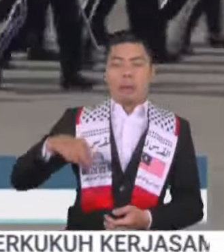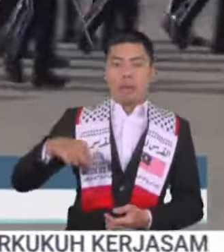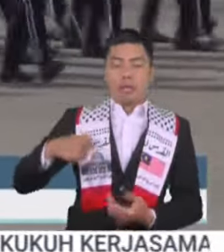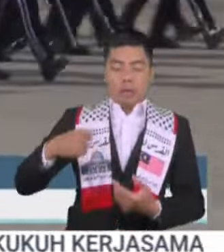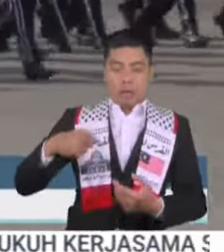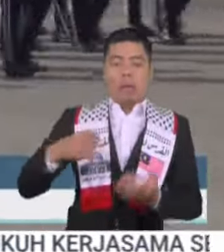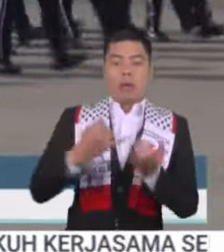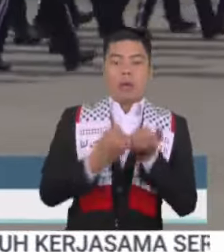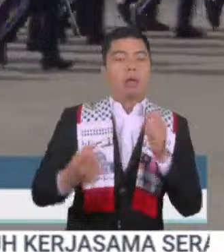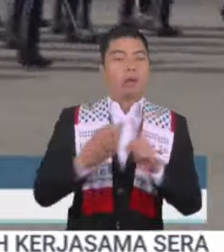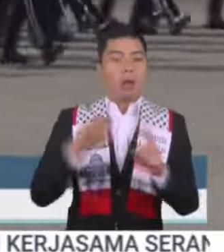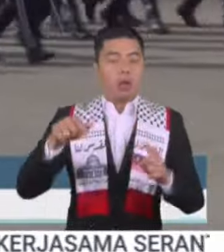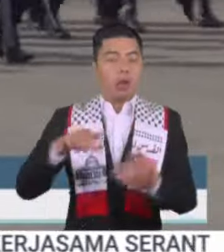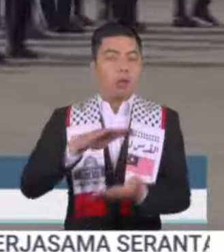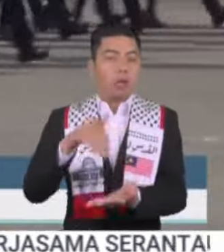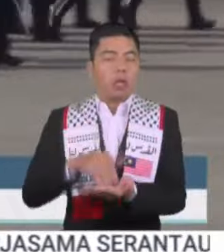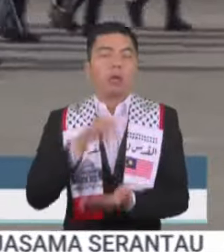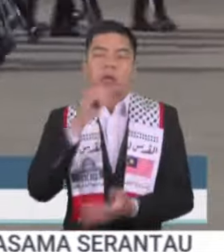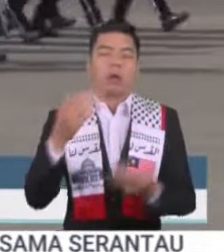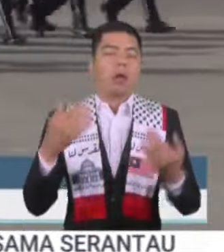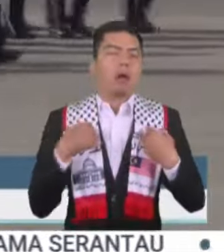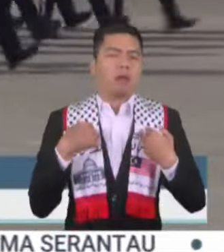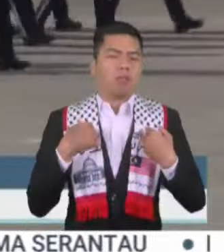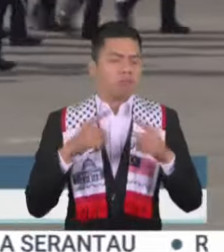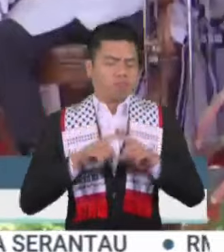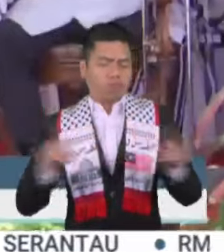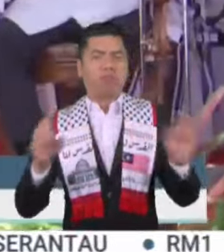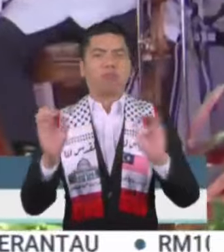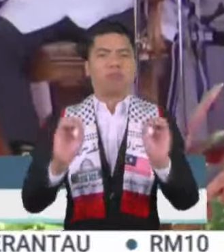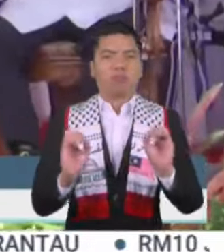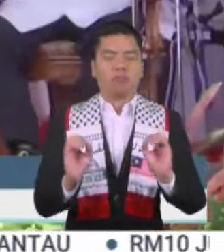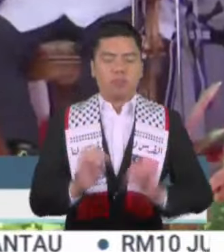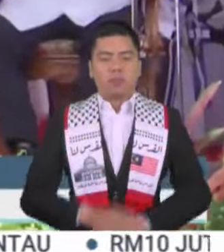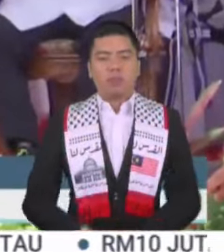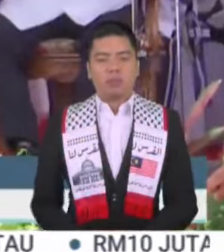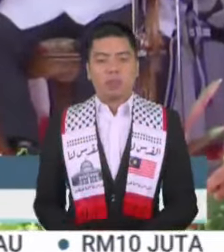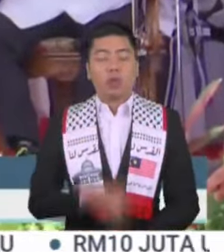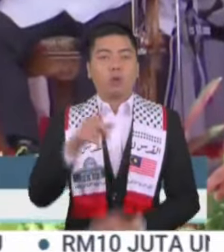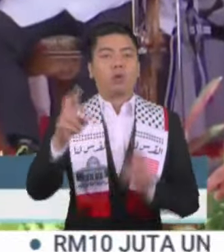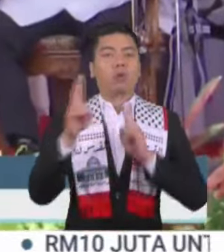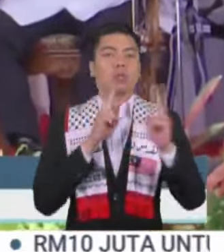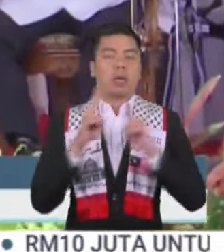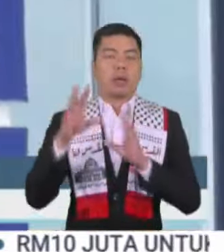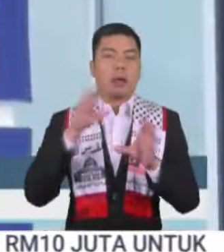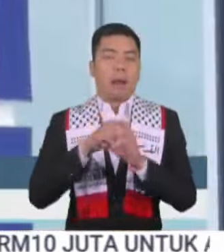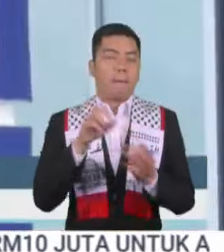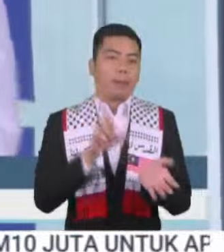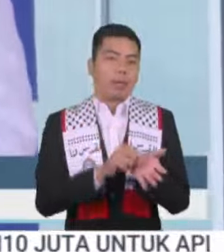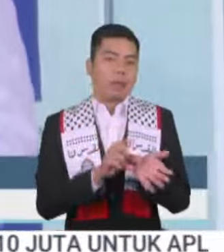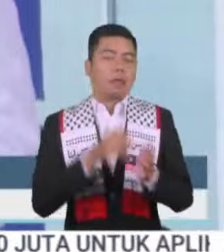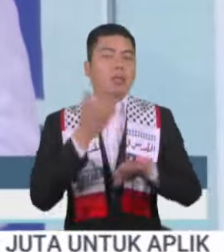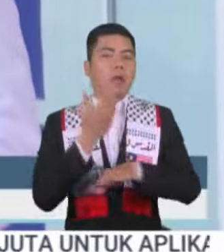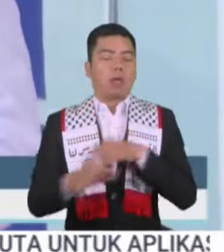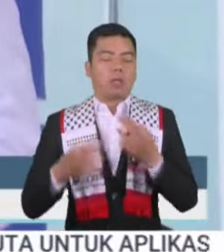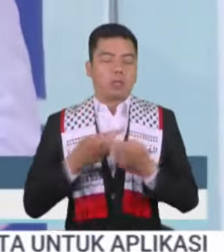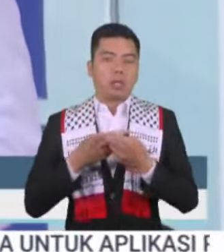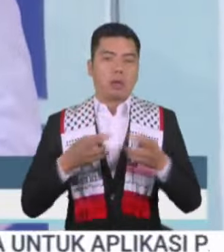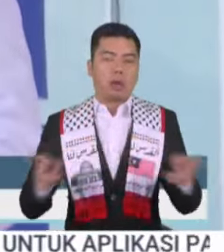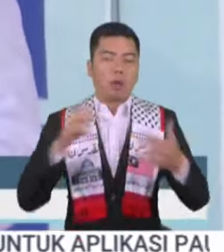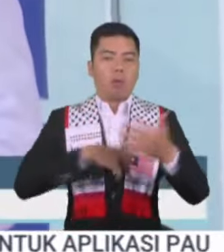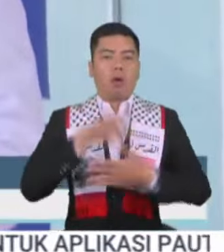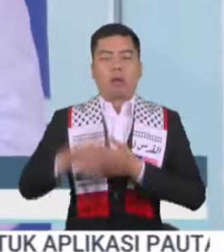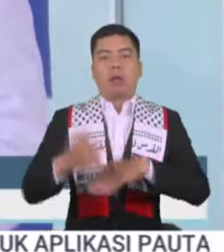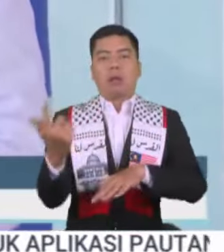oleh pusat latihan ini tidak ada beza dengan yang lain Datuk jau menyatakan demikian kepada media selepas merasmikan